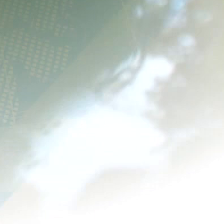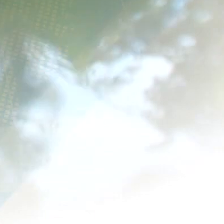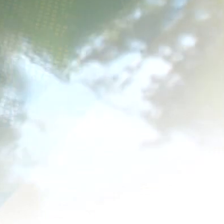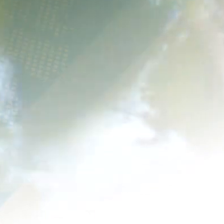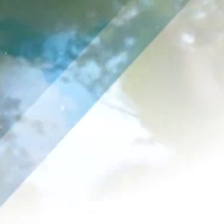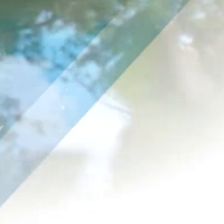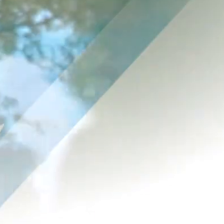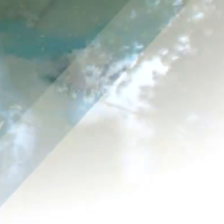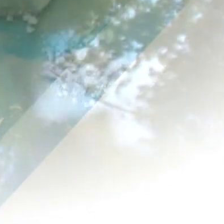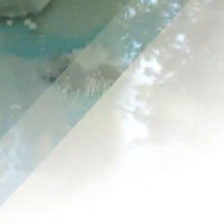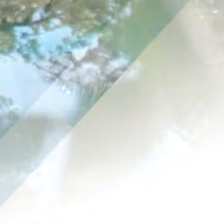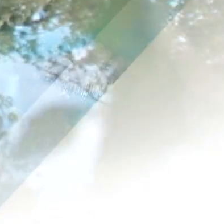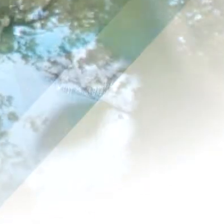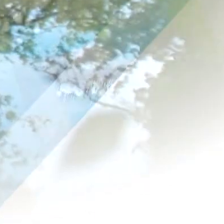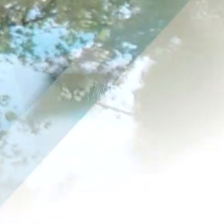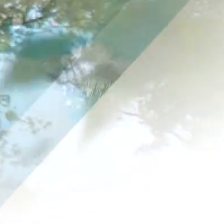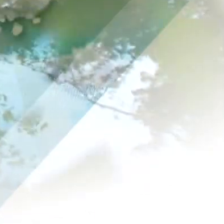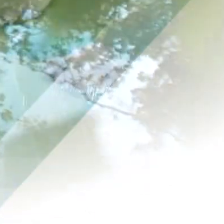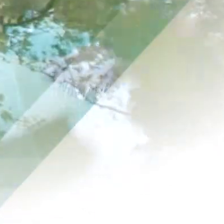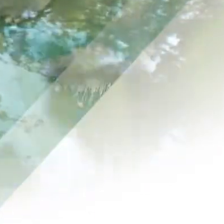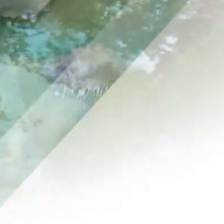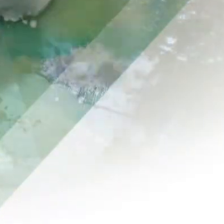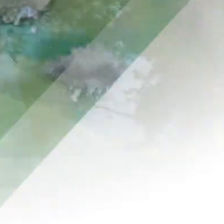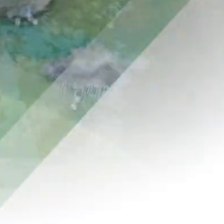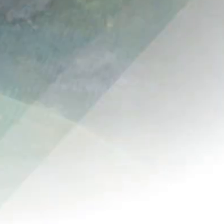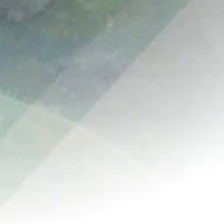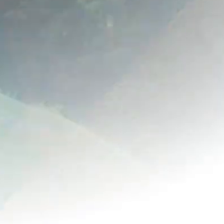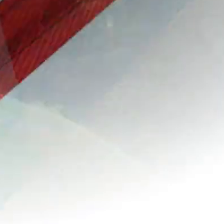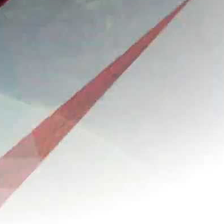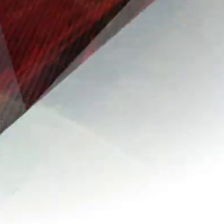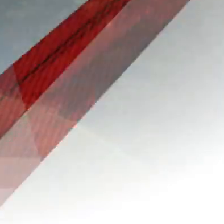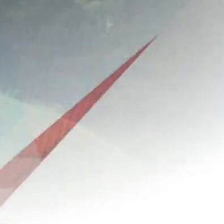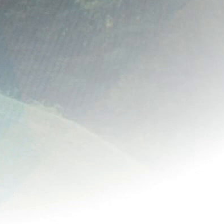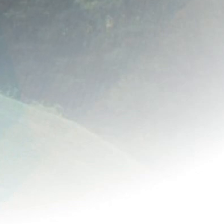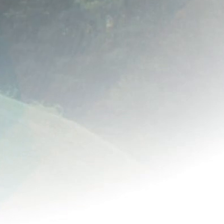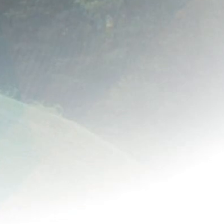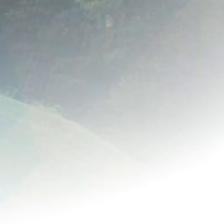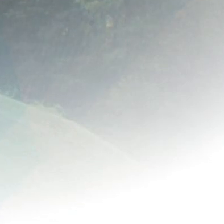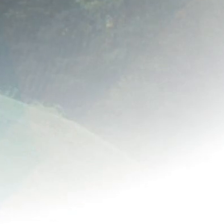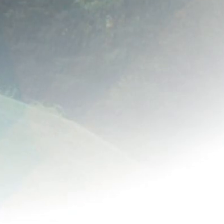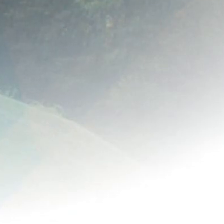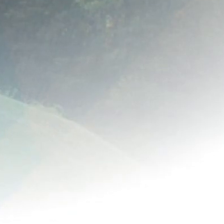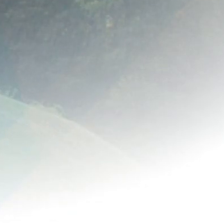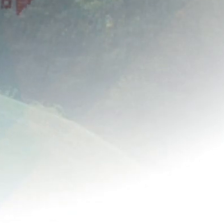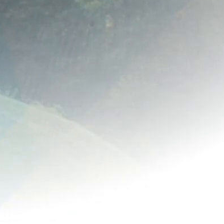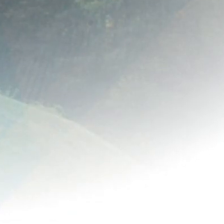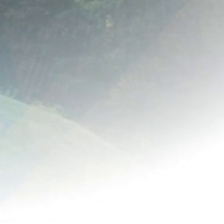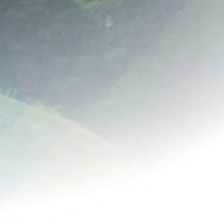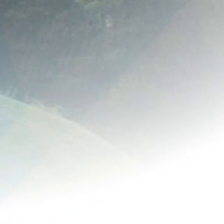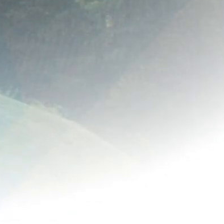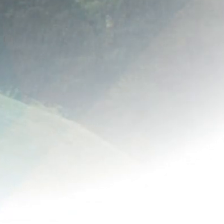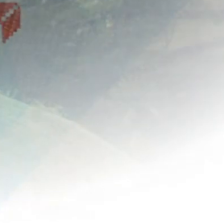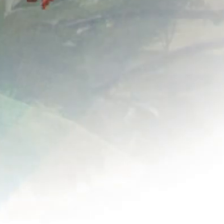хвилин пачынаецца 13 день месяцовага цыклу. Субота будзе не вельми спрыяльной для любовных,